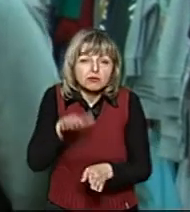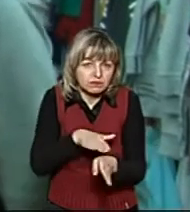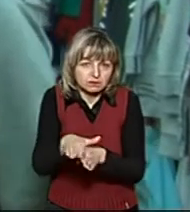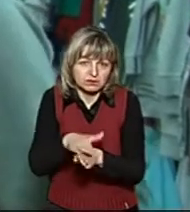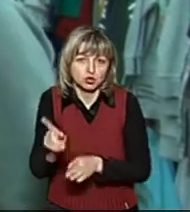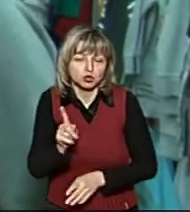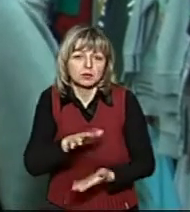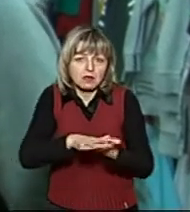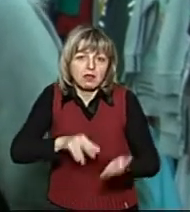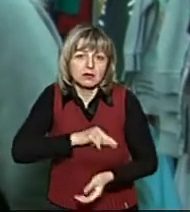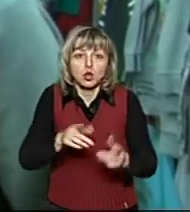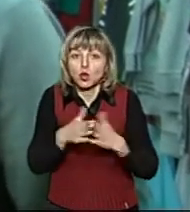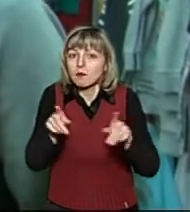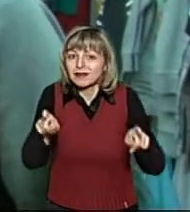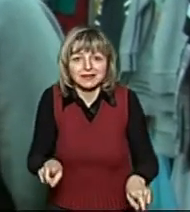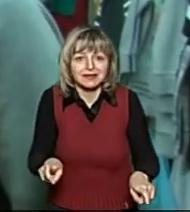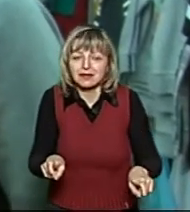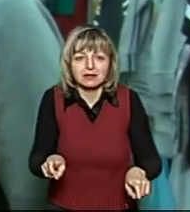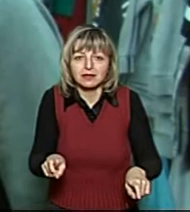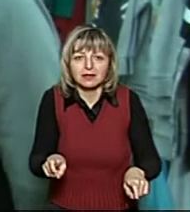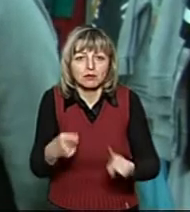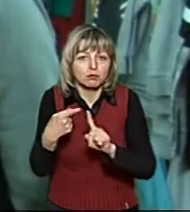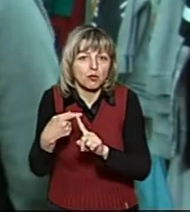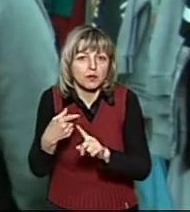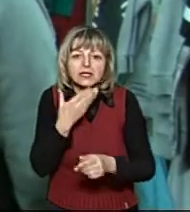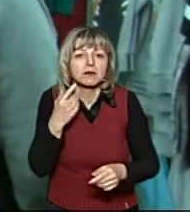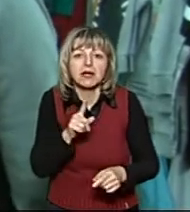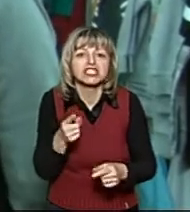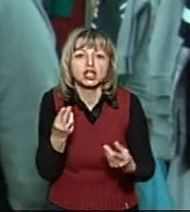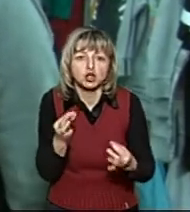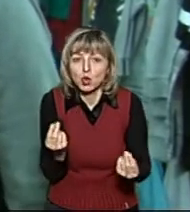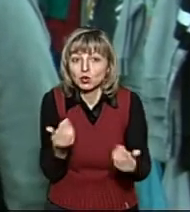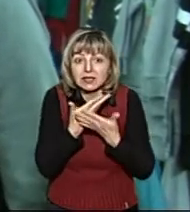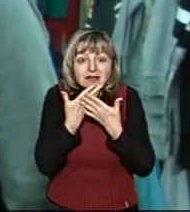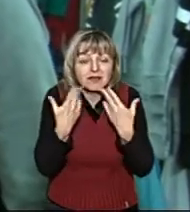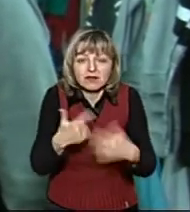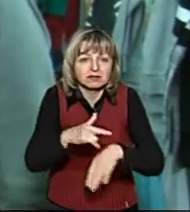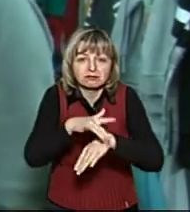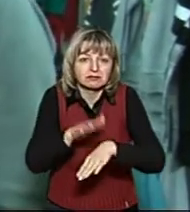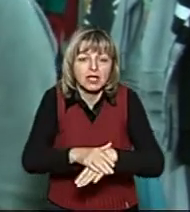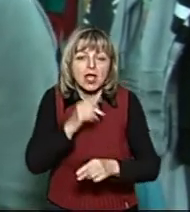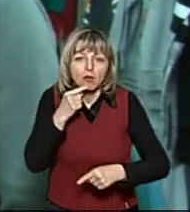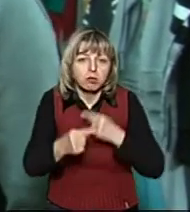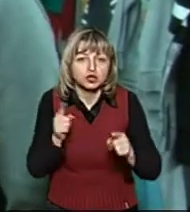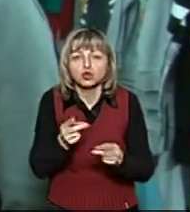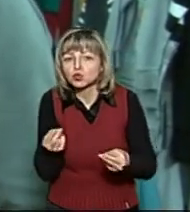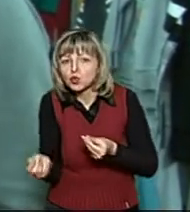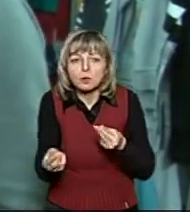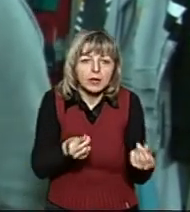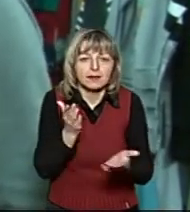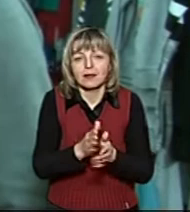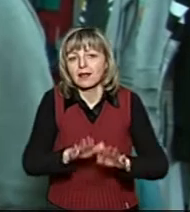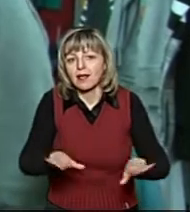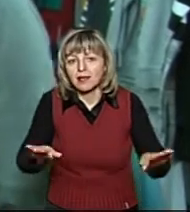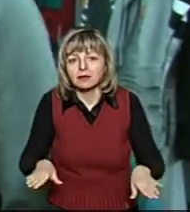щоб працювати. Тому що вдома сидіти, по-перше, що вже нема за що сидіти вдома, того, що постійно треба щось купляти, є